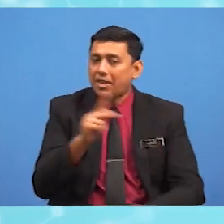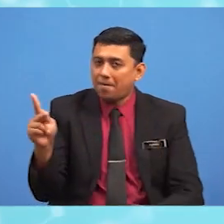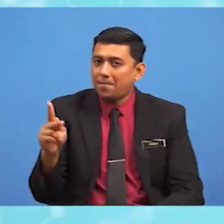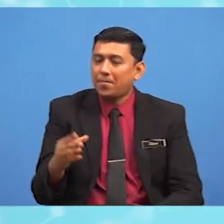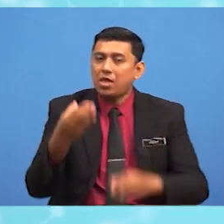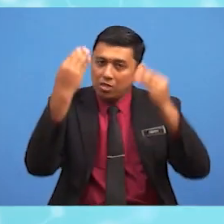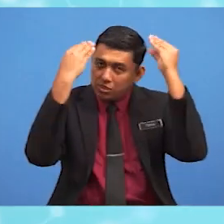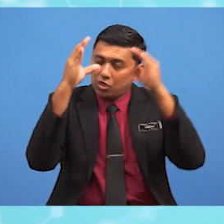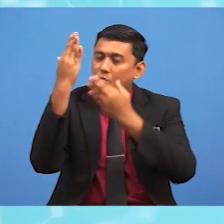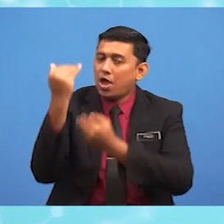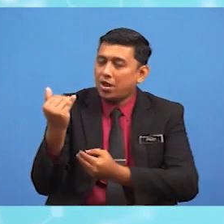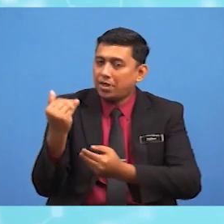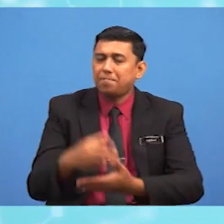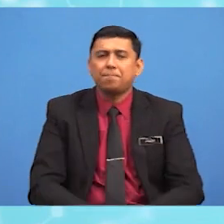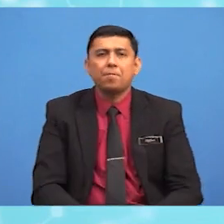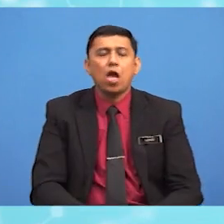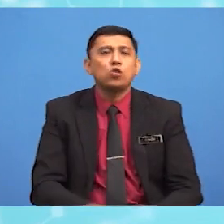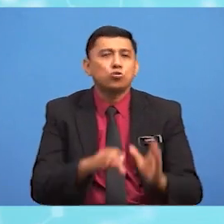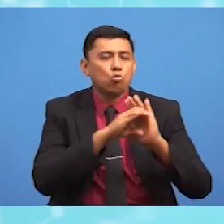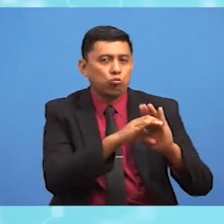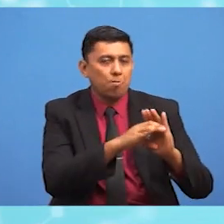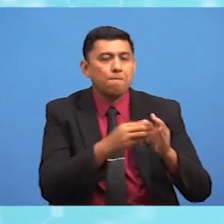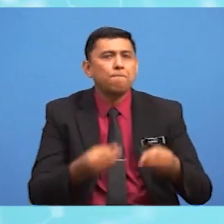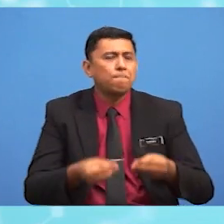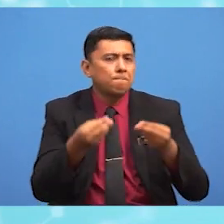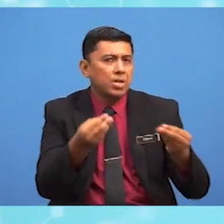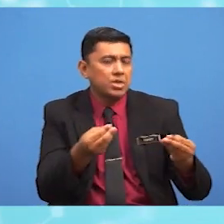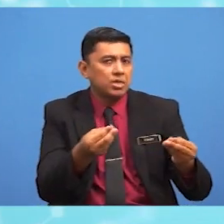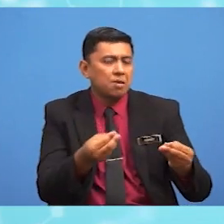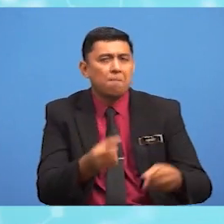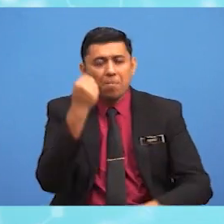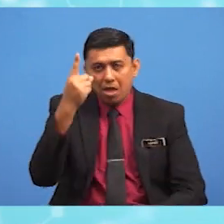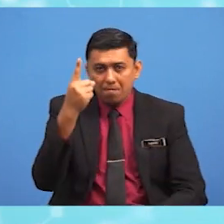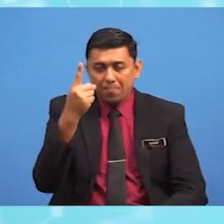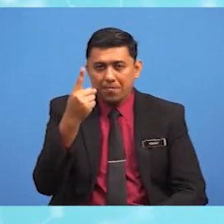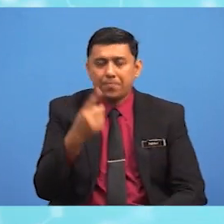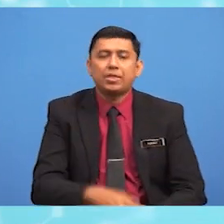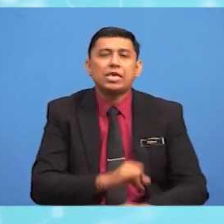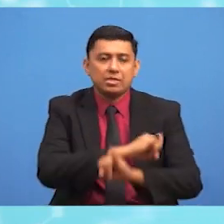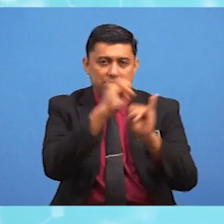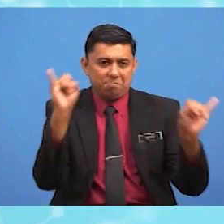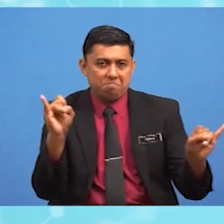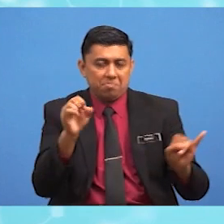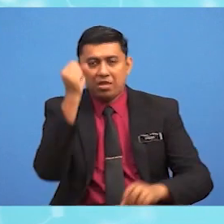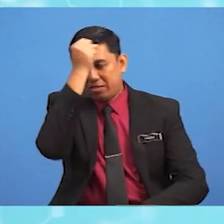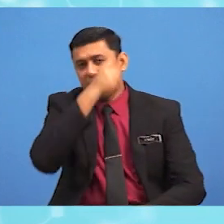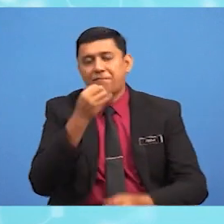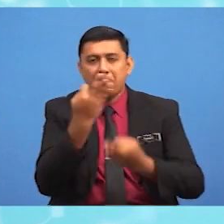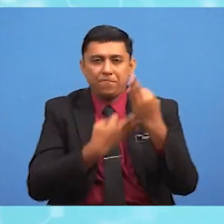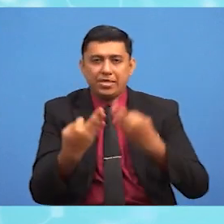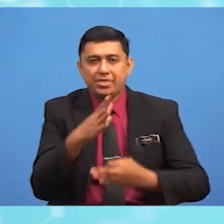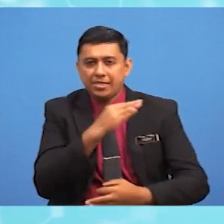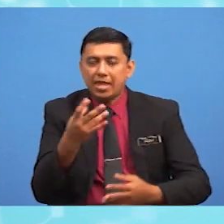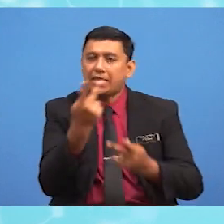Cikgu harap contoh yang cikgu berikan ini memberikan pemahaman yang lebih jelas mengenai sifat fizik dan sifat